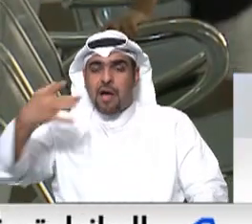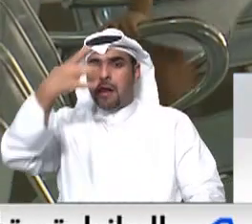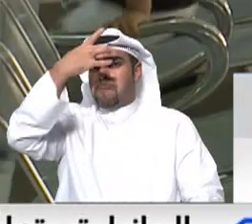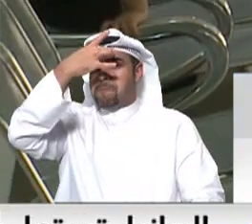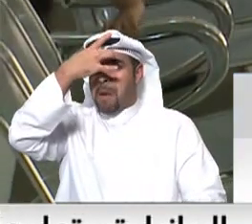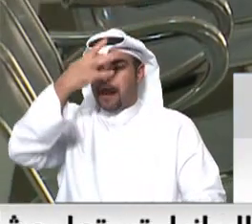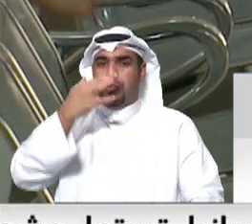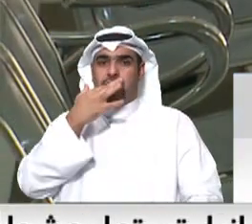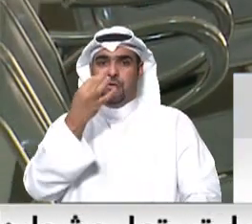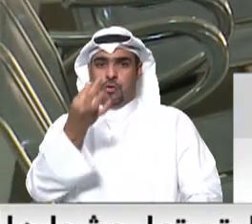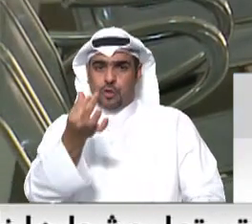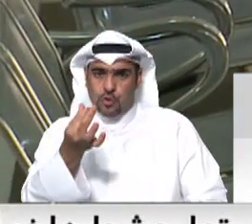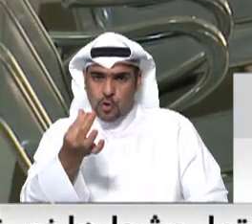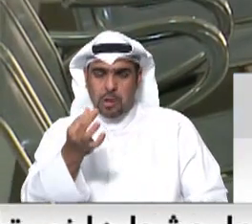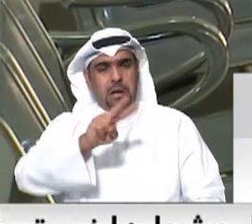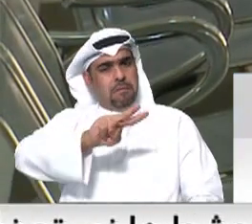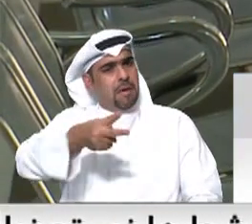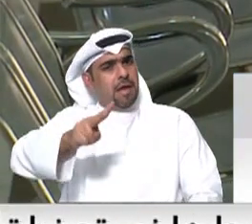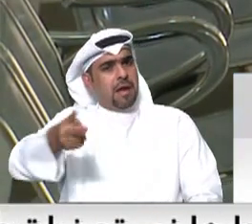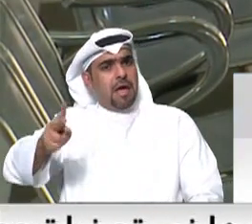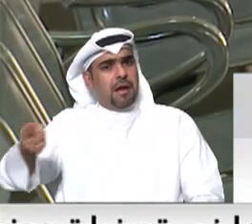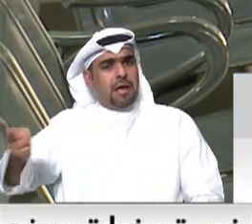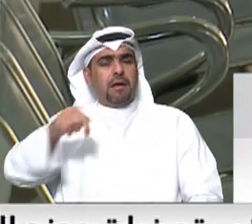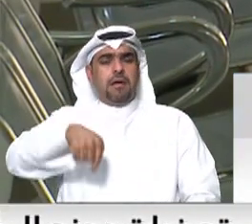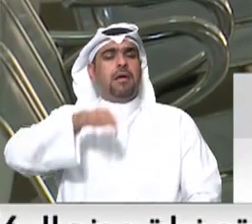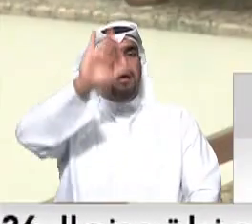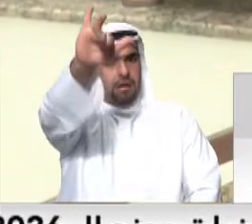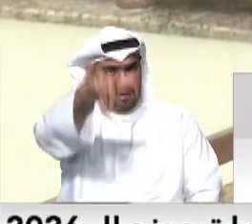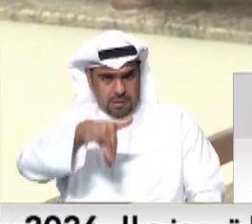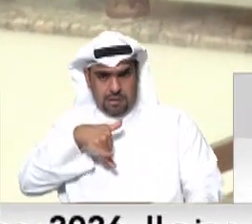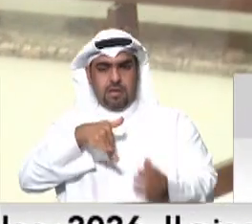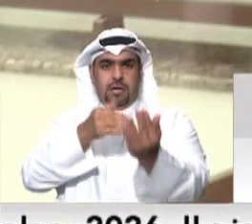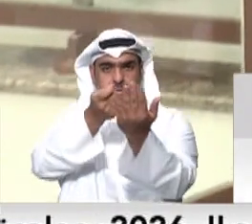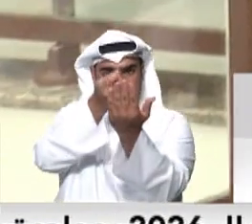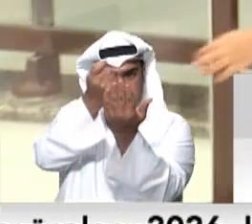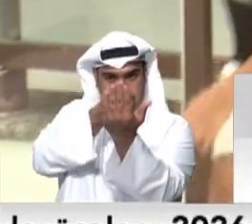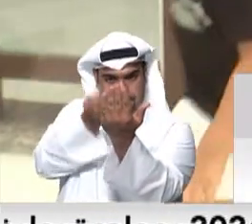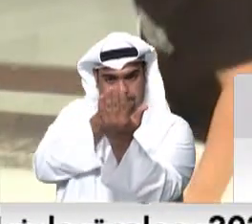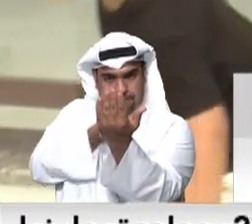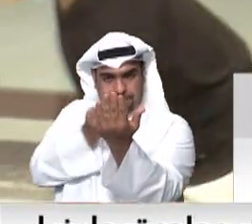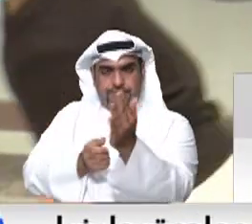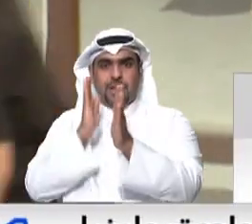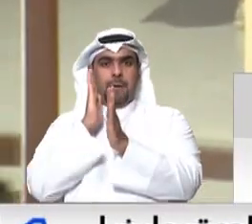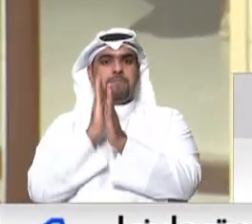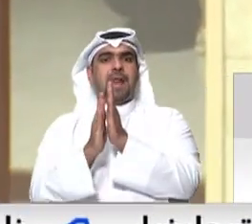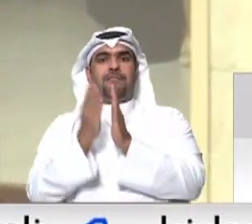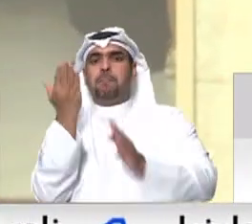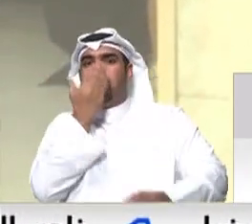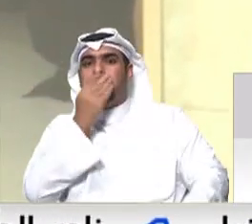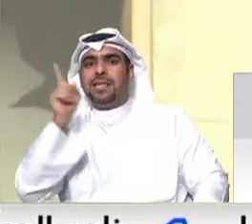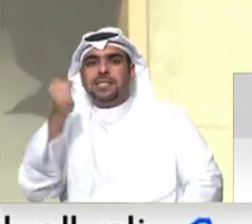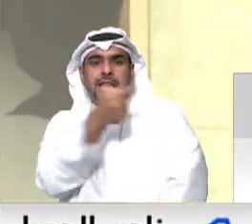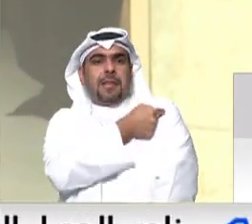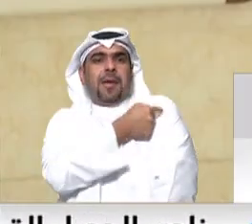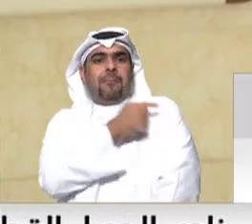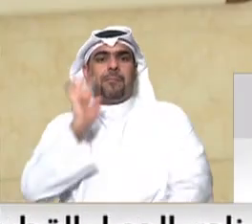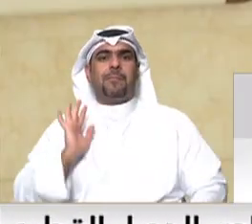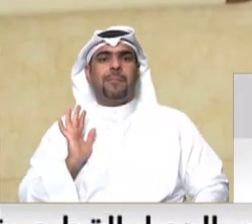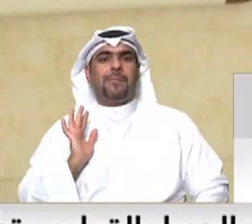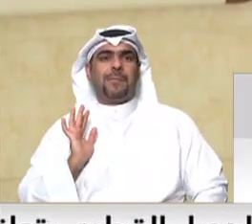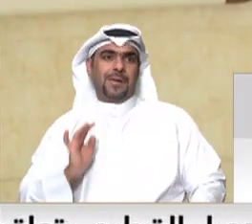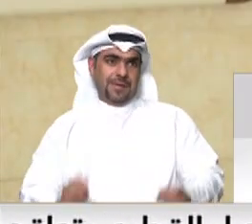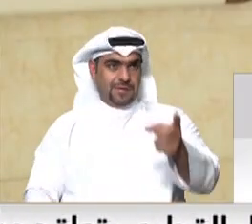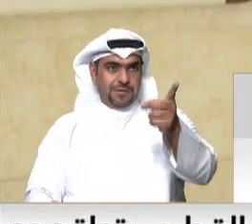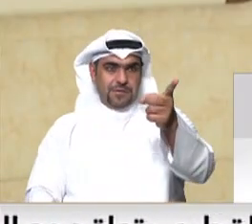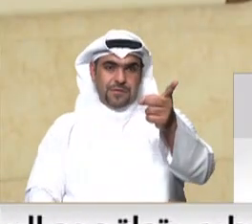خلال 10 بوابات لمراكز الرعاية الصحية الأولية الموزعة في مختلف المحافظات. عندنا